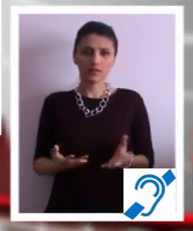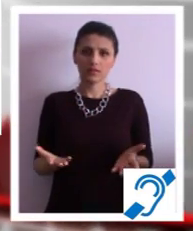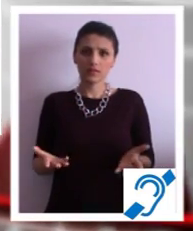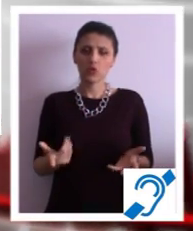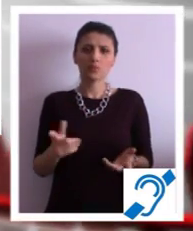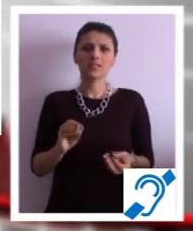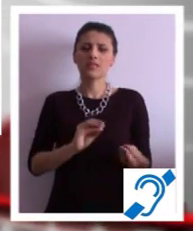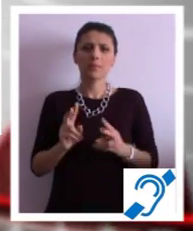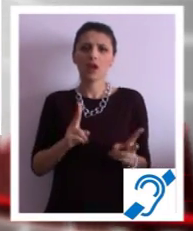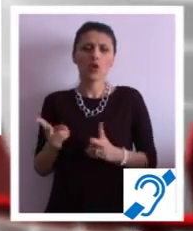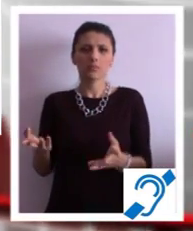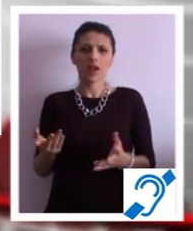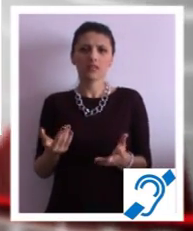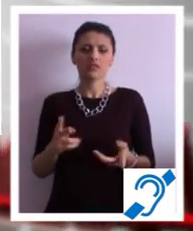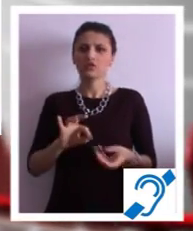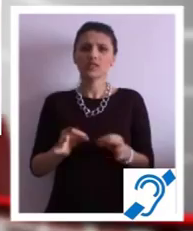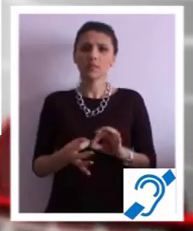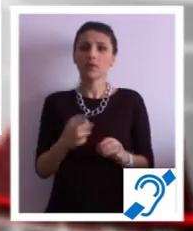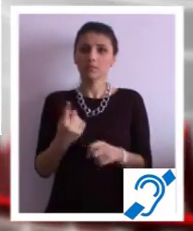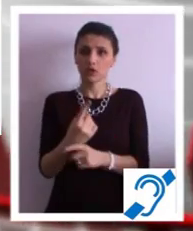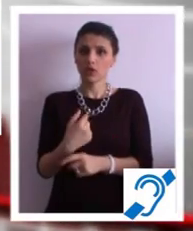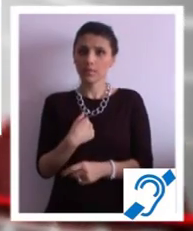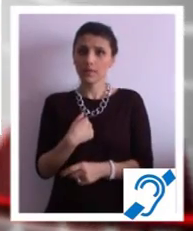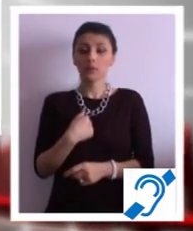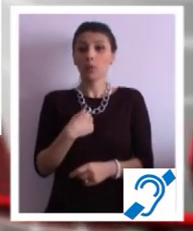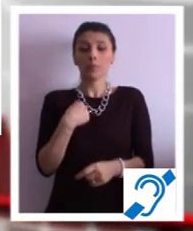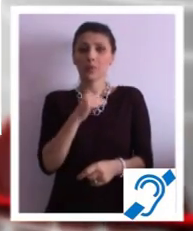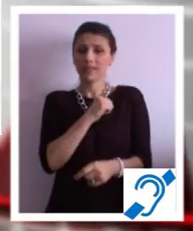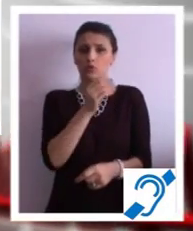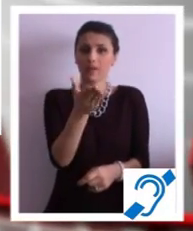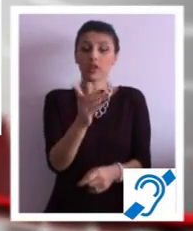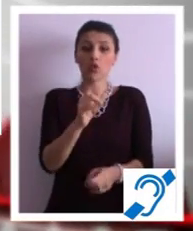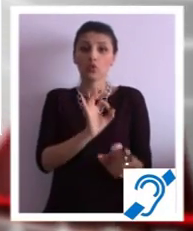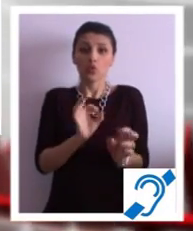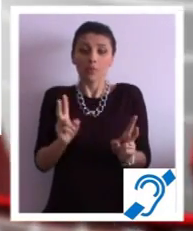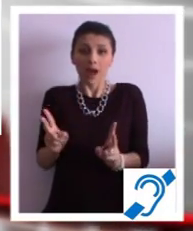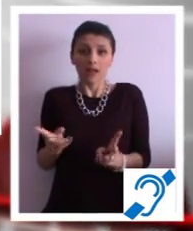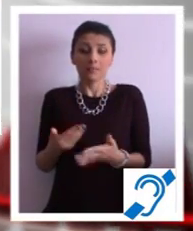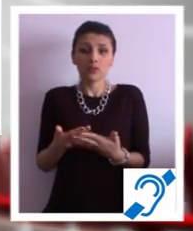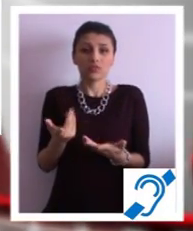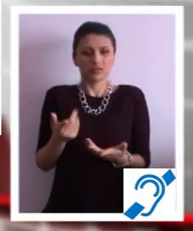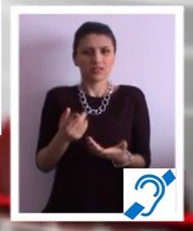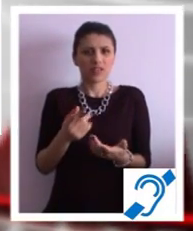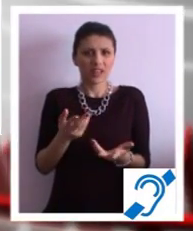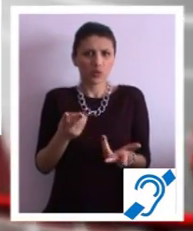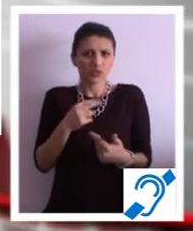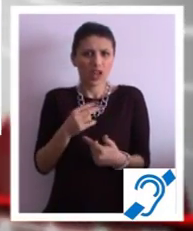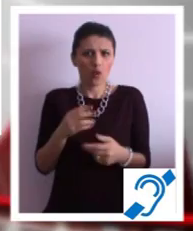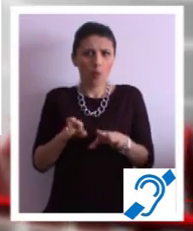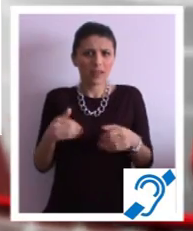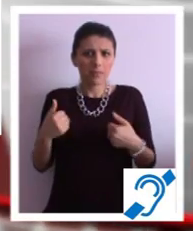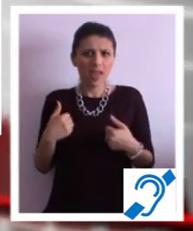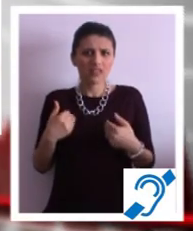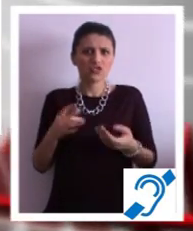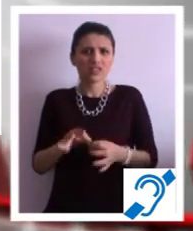ceva corect. Am întrebat așa acum. Deci nu am absolut nimic în dumneavoastră. Nu. Nu mi se pare ceva corect. Azi puțin, și să minți, mâine să puțin. Mintă, deci și să